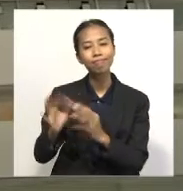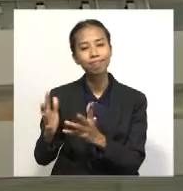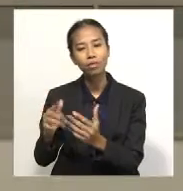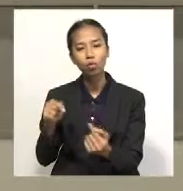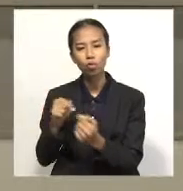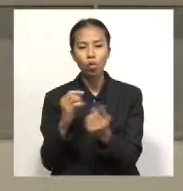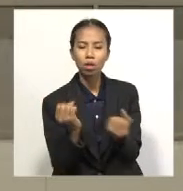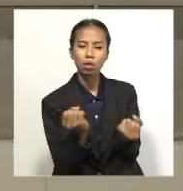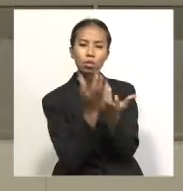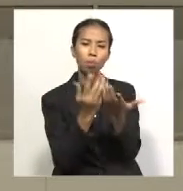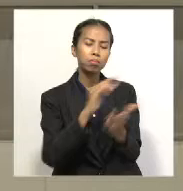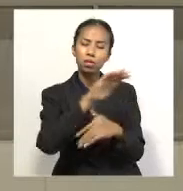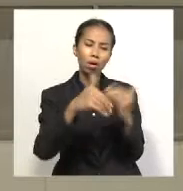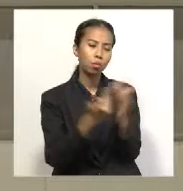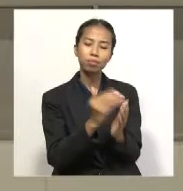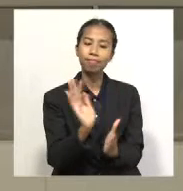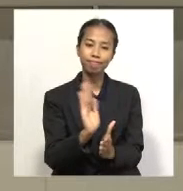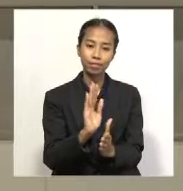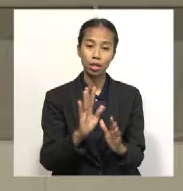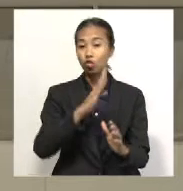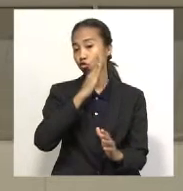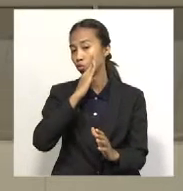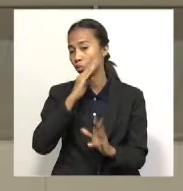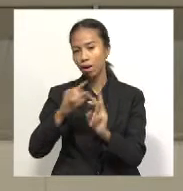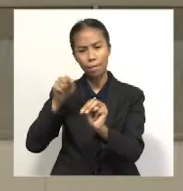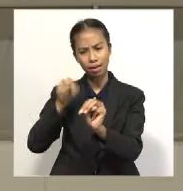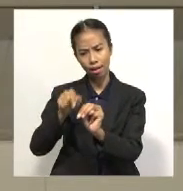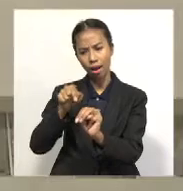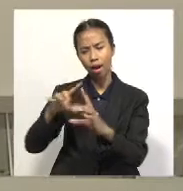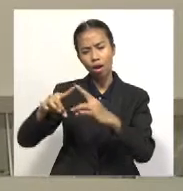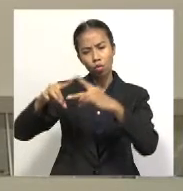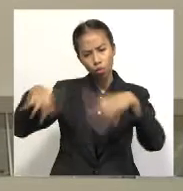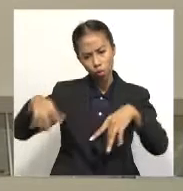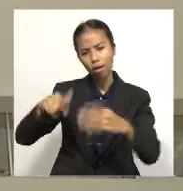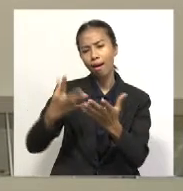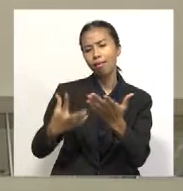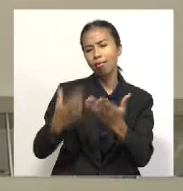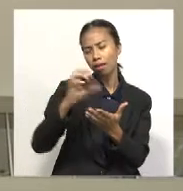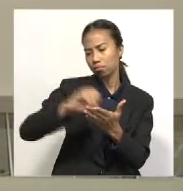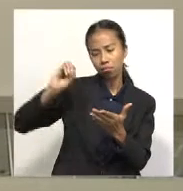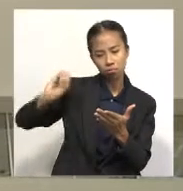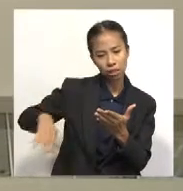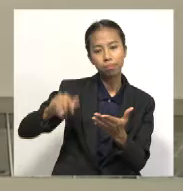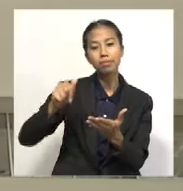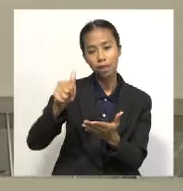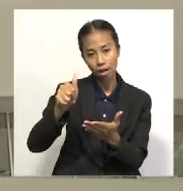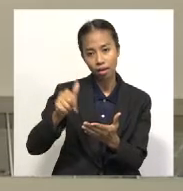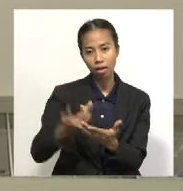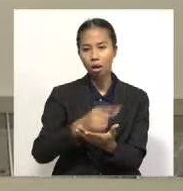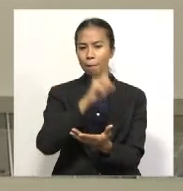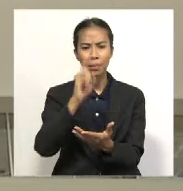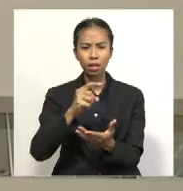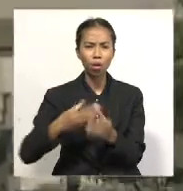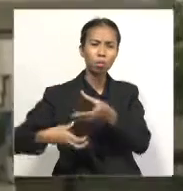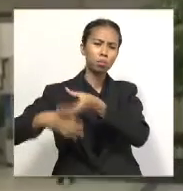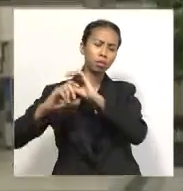องถูกตีตกไปทั้งฉบับดังนั้นหากขาดเฉพาะมาตราที่ร้องก็สามารถตัดเฉพาะมาตราที่เป็นปัญหาออกไปโดยไม่ต้องเข้าสู่กระบ